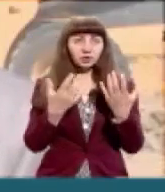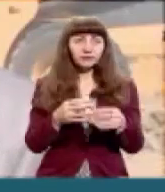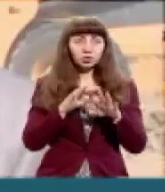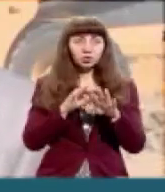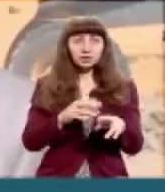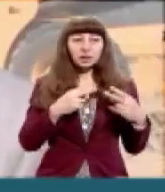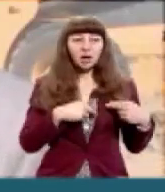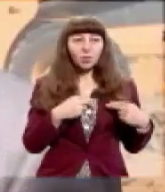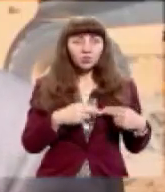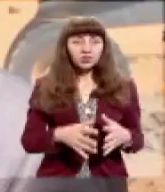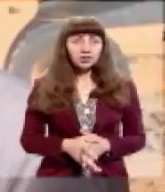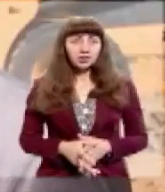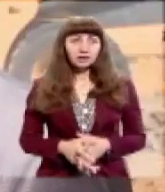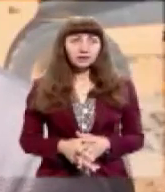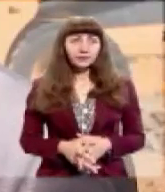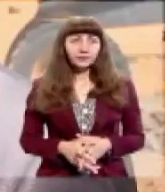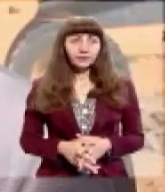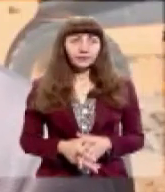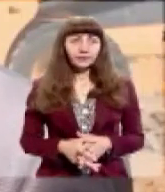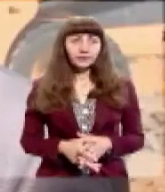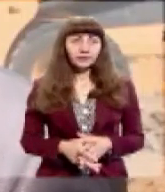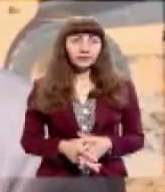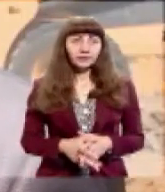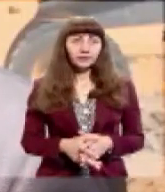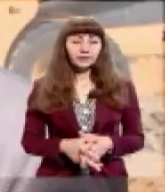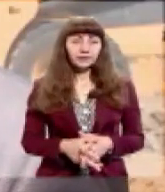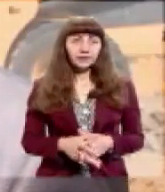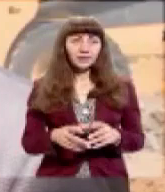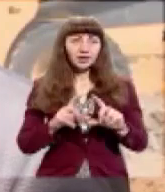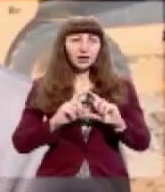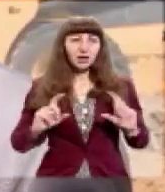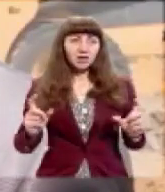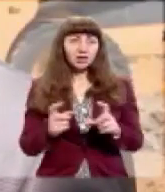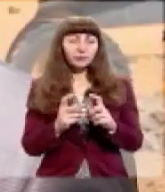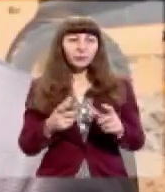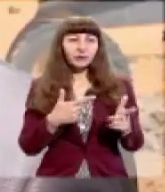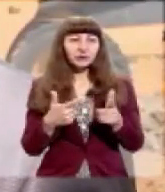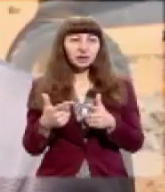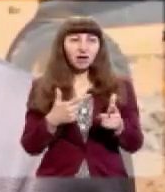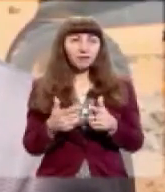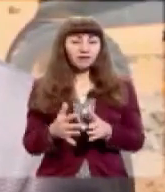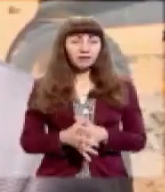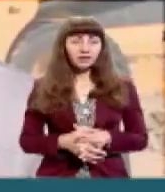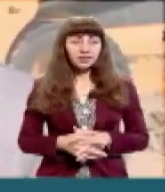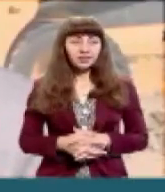ведутся работы, это по бетонированию основания. Также подготавливается